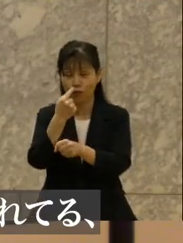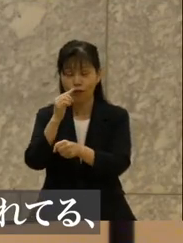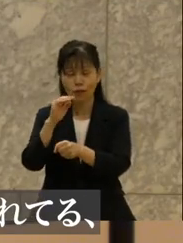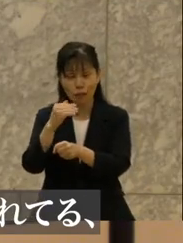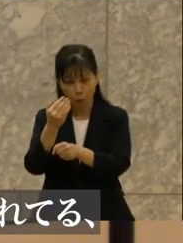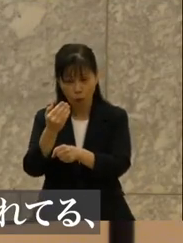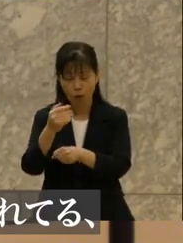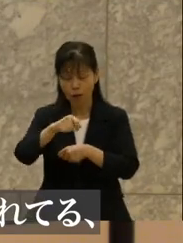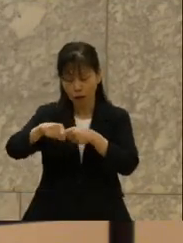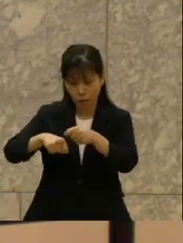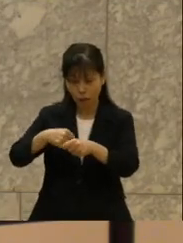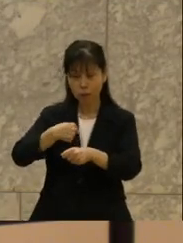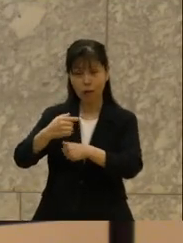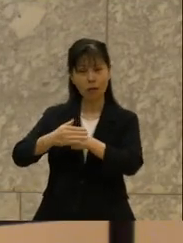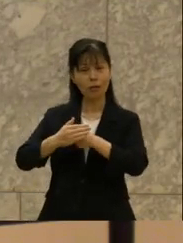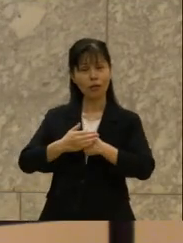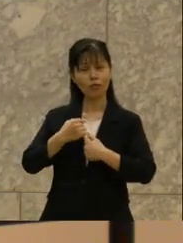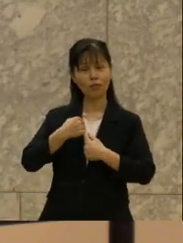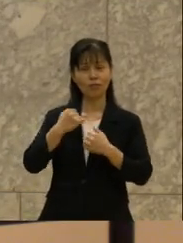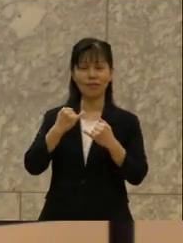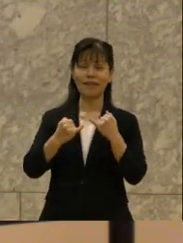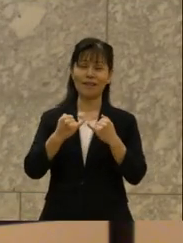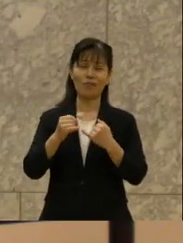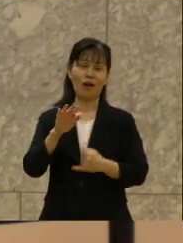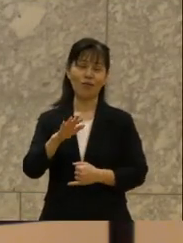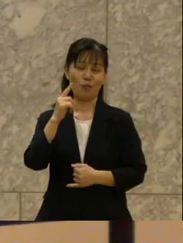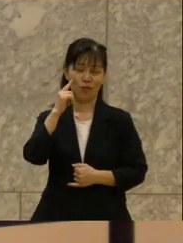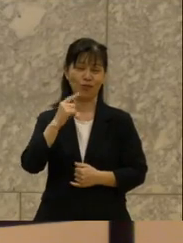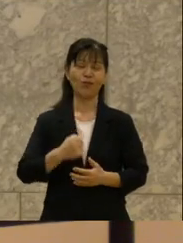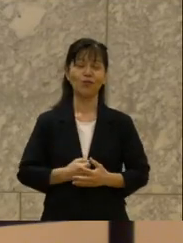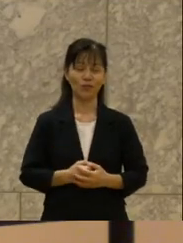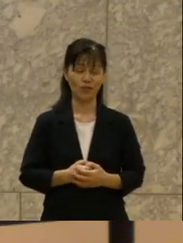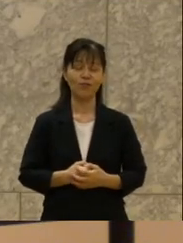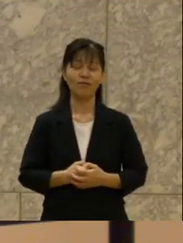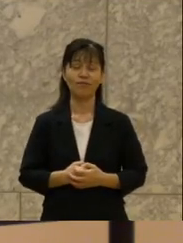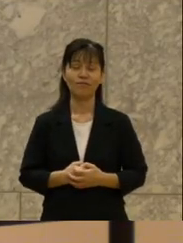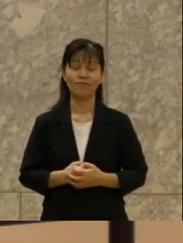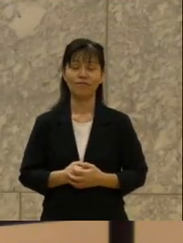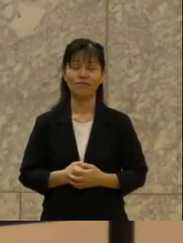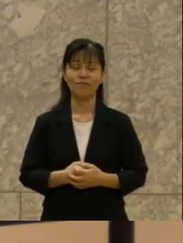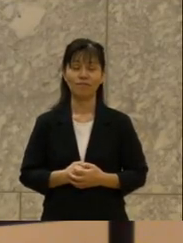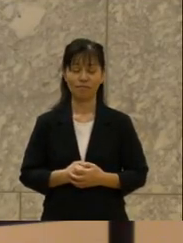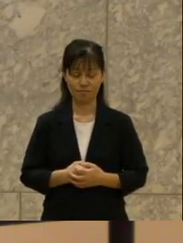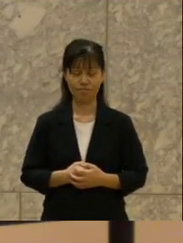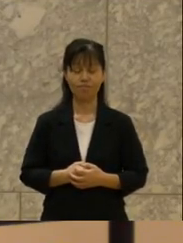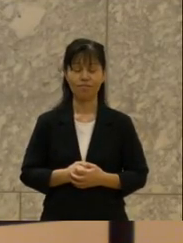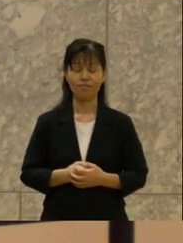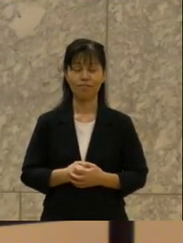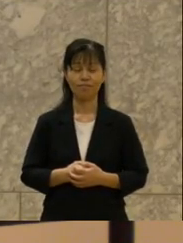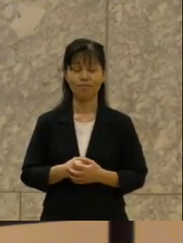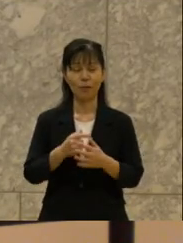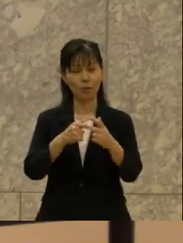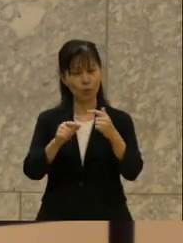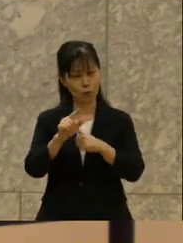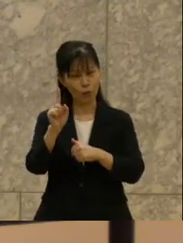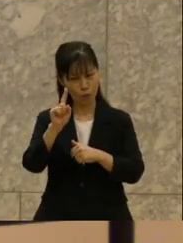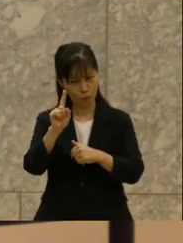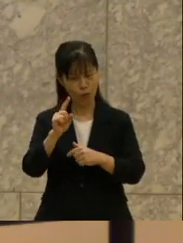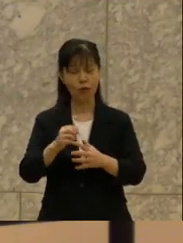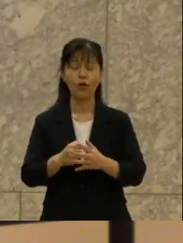いつのまにか自分が励まされているというこういうようなことも起こったりするわけでありますそしてあの何よりですねその